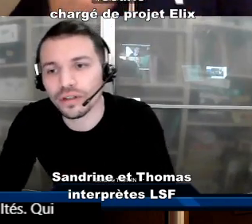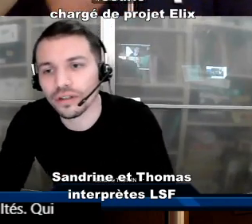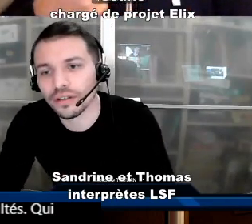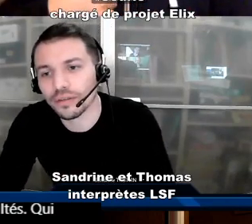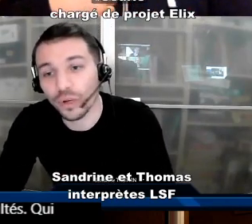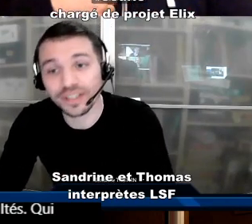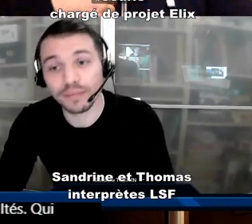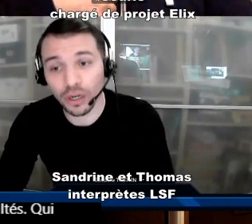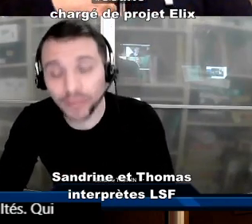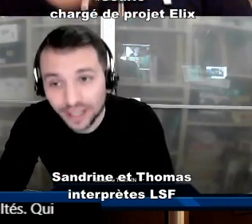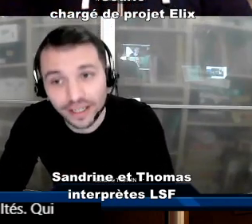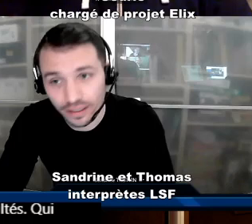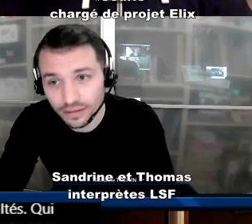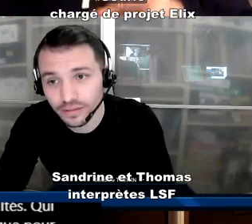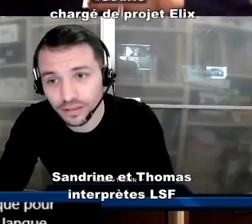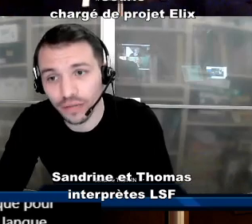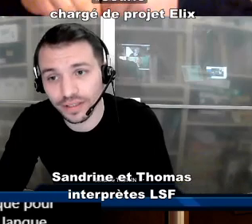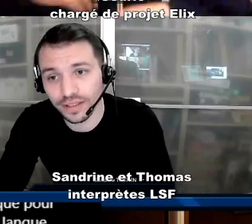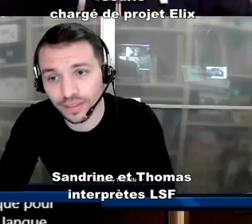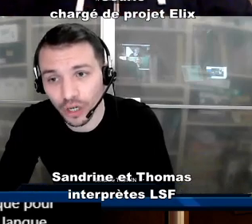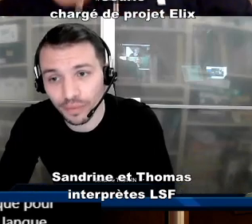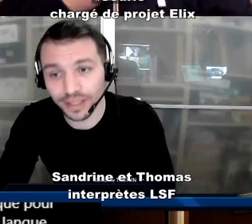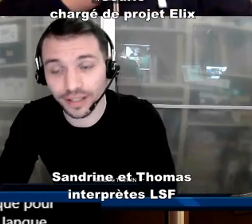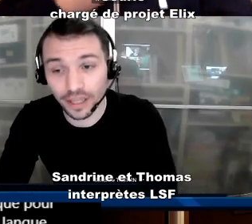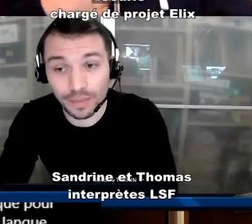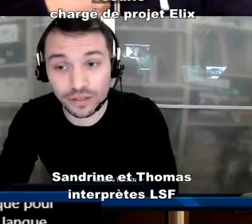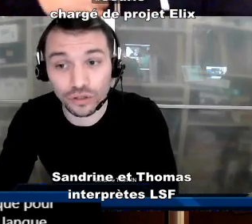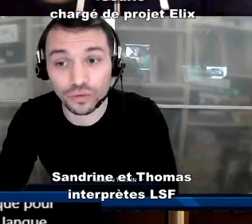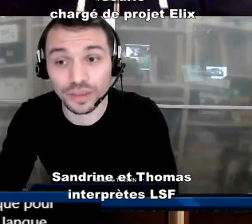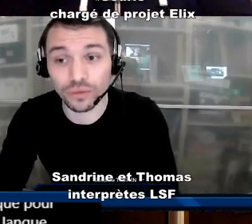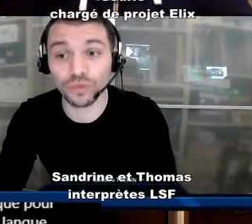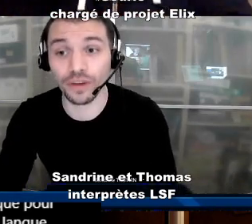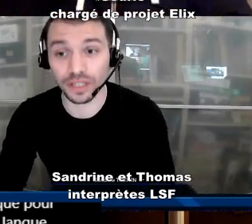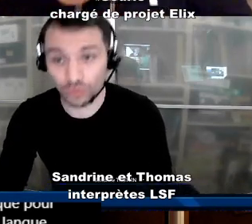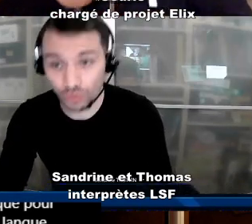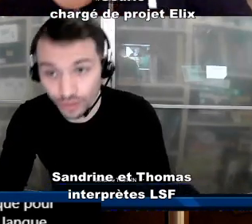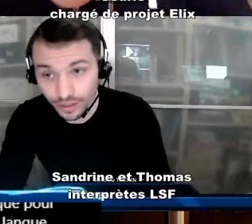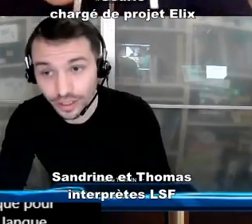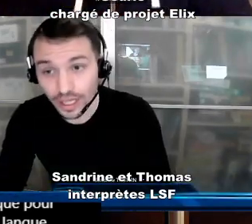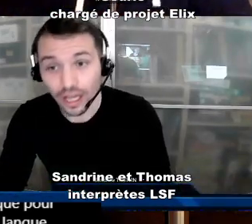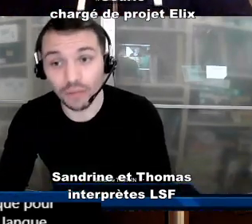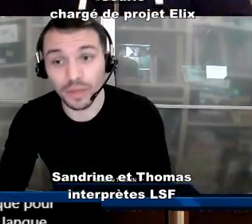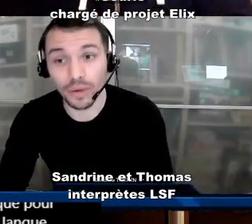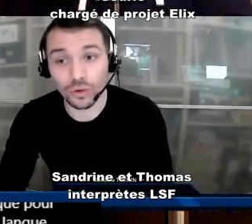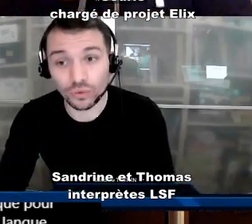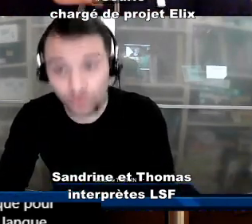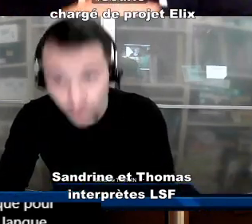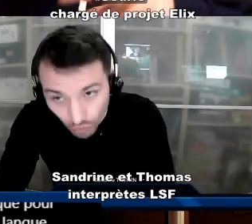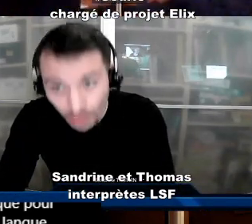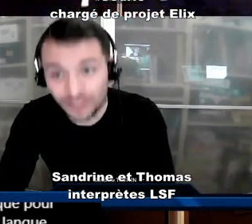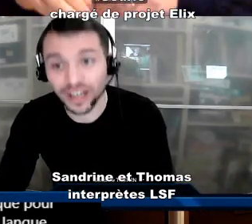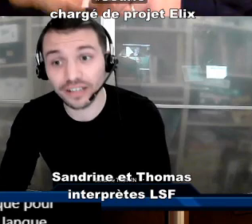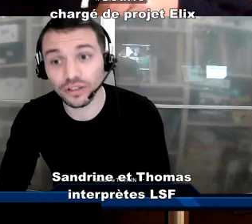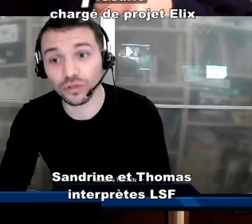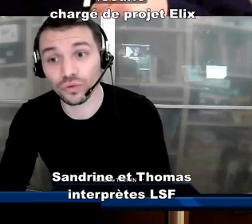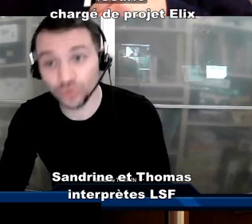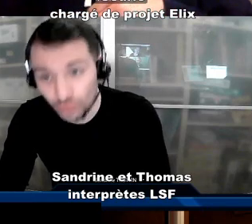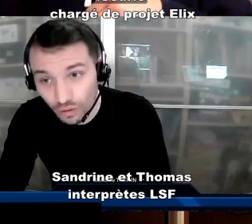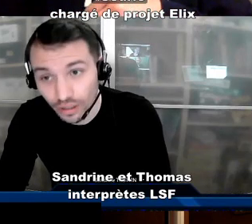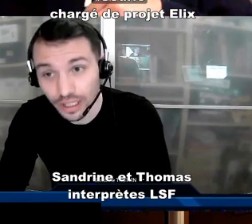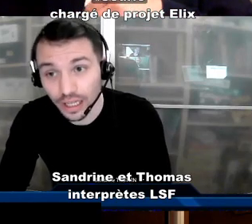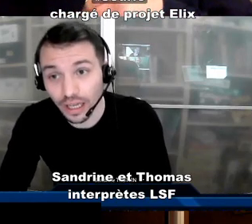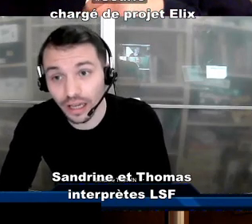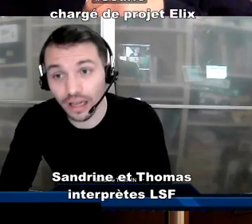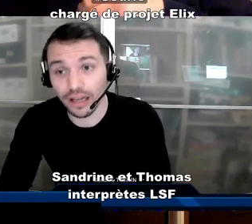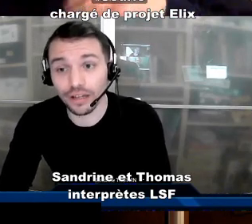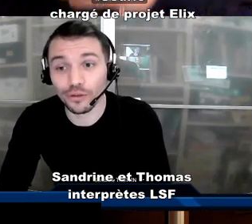Non, moi c'est ma langue maternelle. La langue des signes, c'est ma langue maternelle parce que je suis issu d'une famille sourde. Mes parents sont sourds, mes frères et sœurs sont